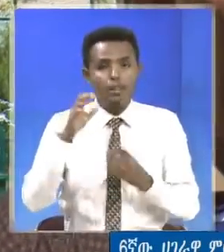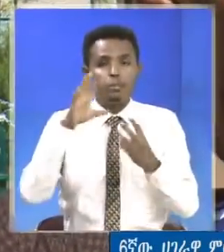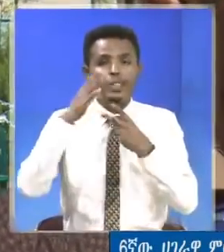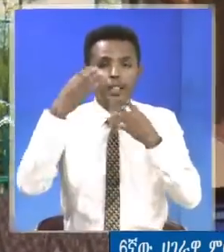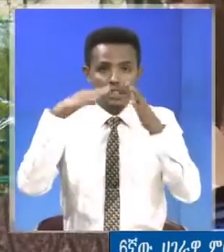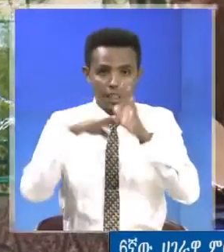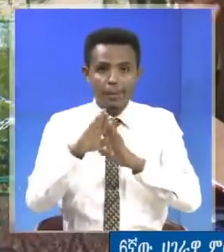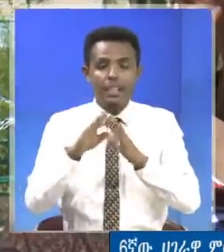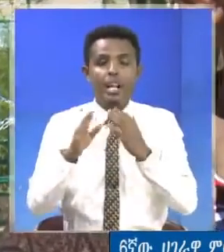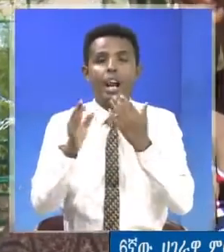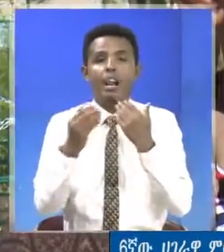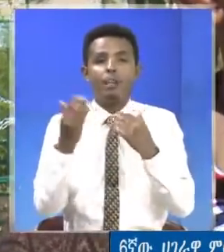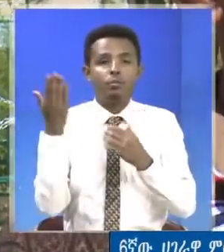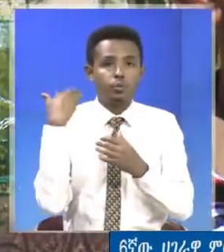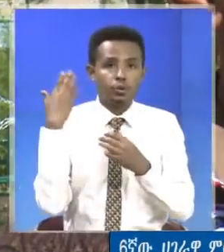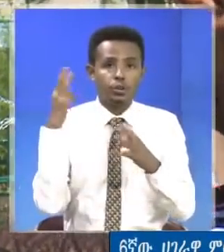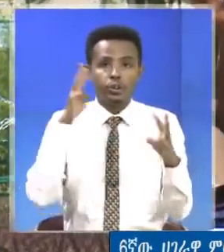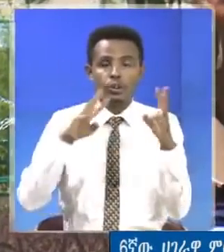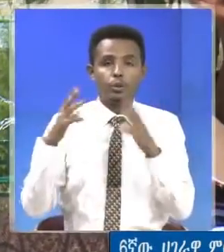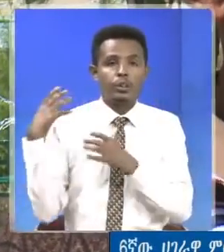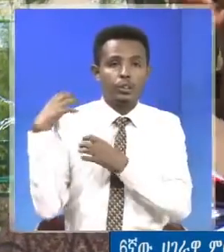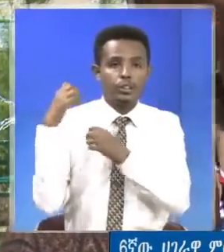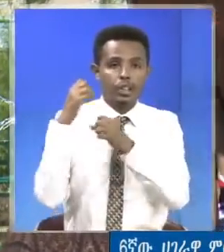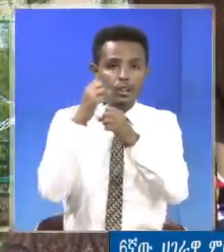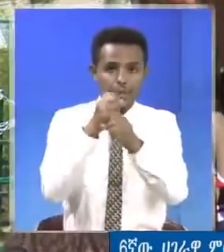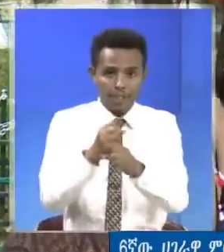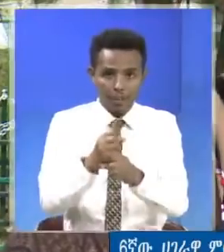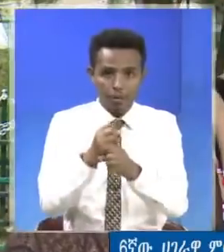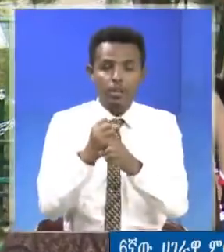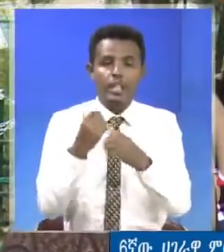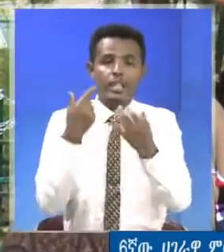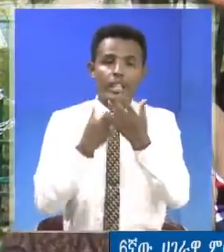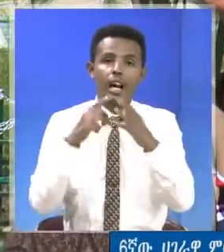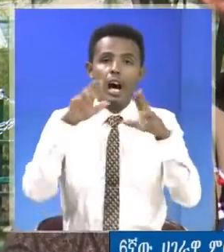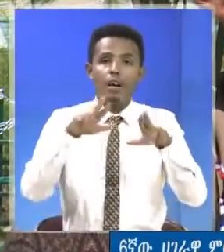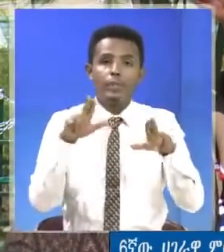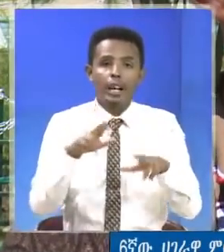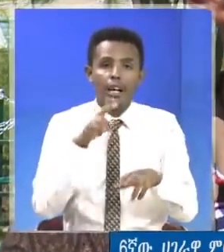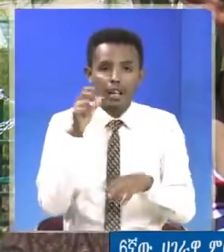እዳዎችን ይዘን ነው የመጣ ነው። ይህ አለመረጋጋቱ አለ፣